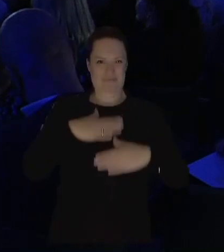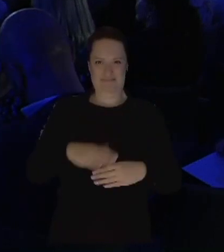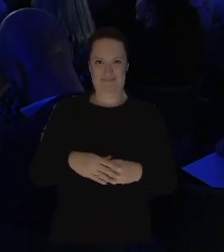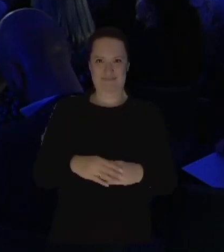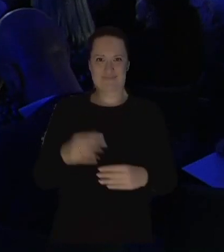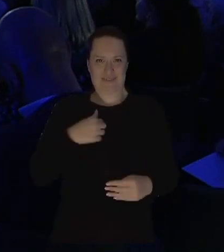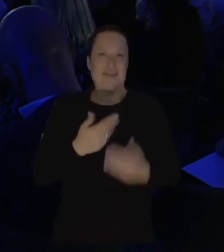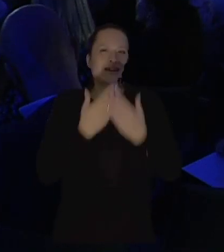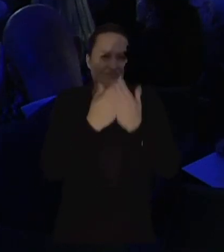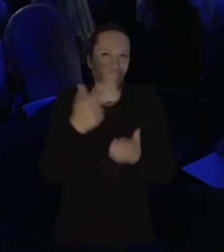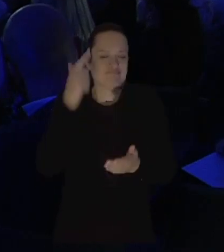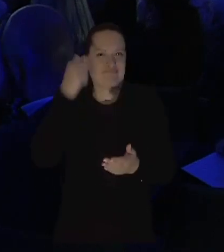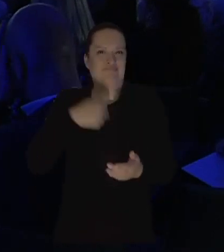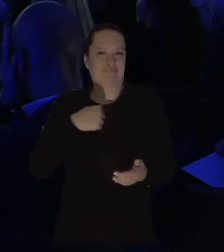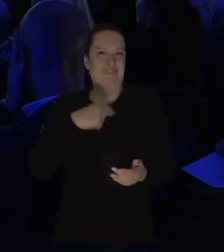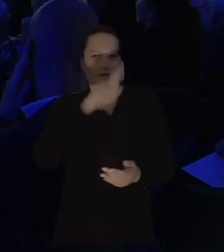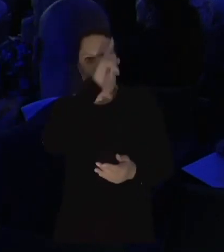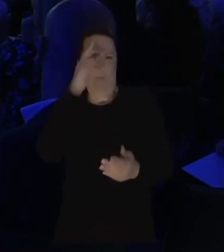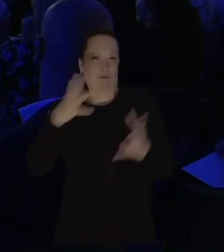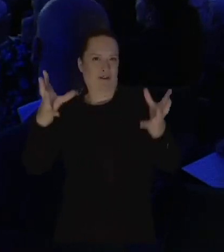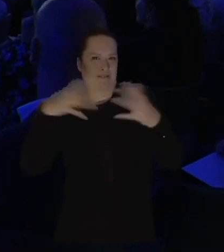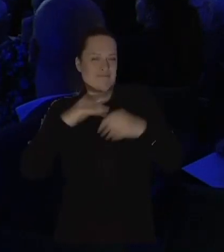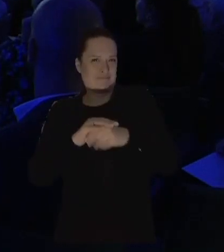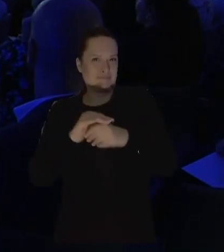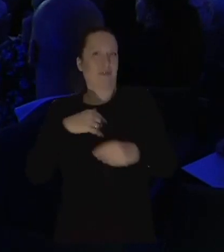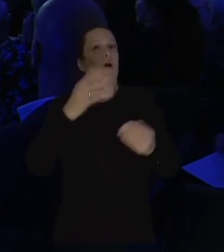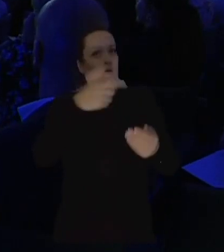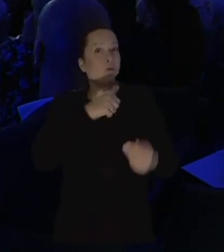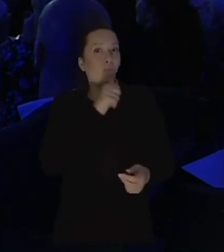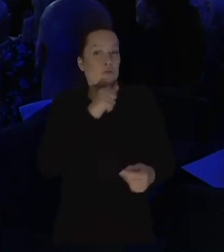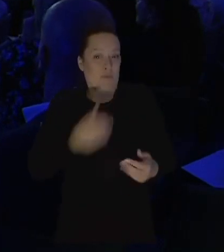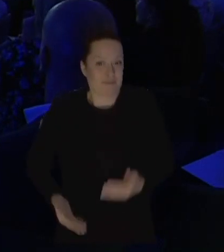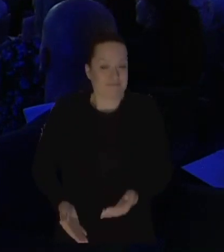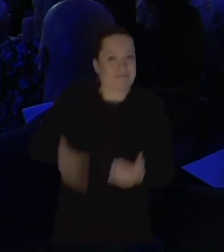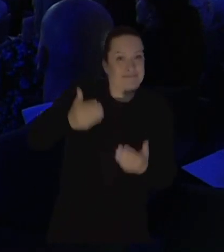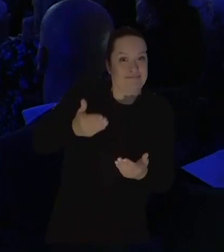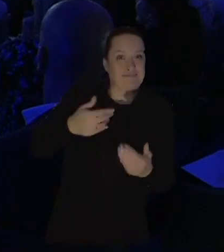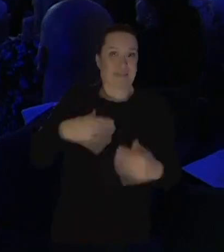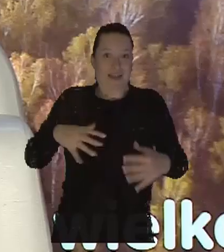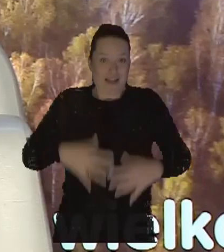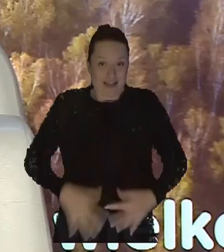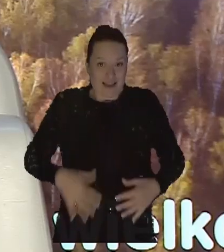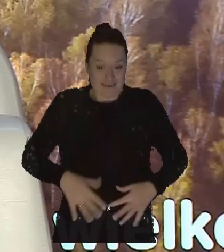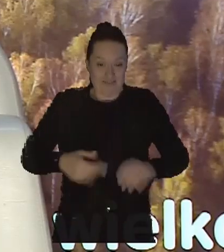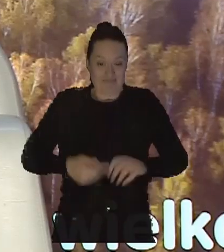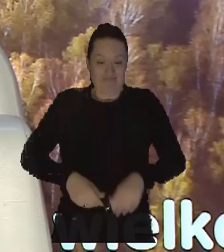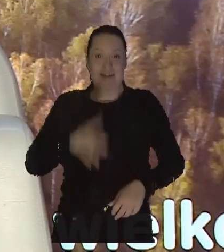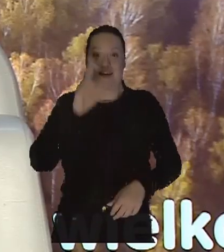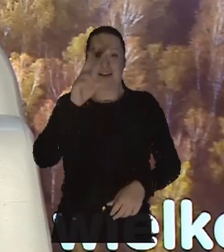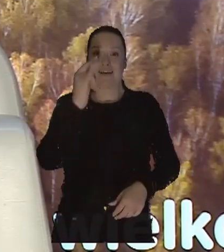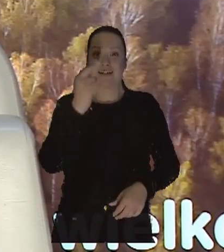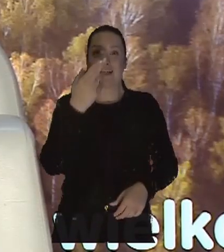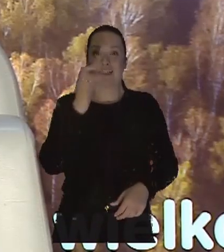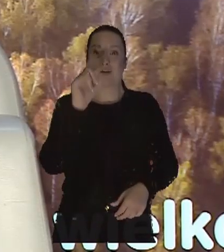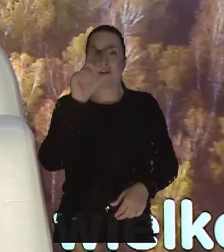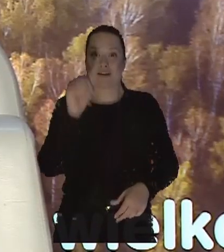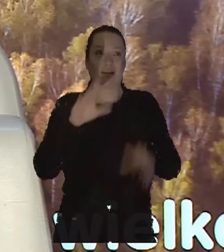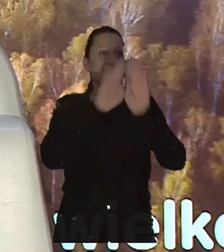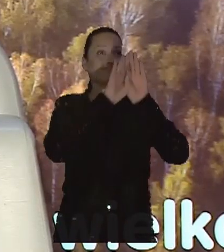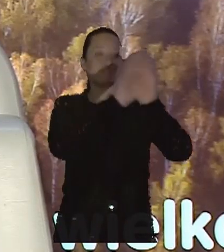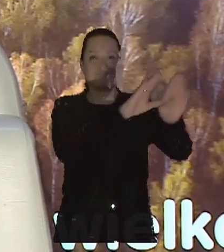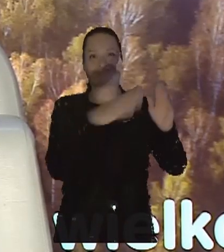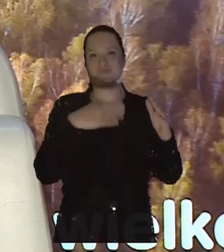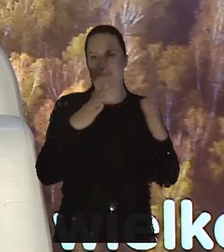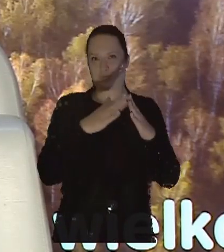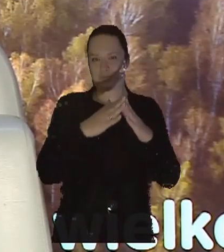radę dla moich rodaczek. Pozwólcie się podsadzać, a krynolinę zostawcie w Kairze. O podobnych